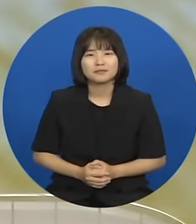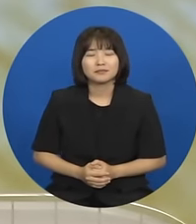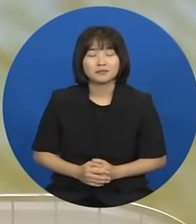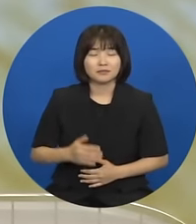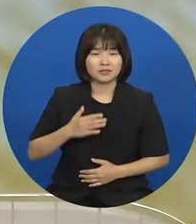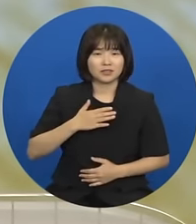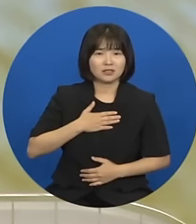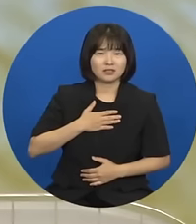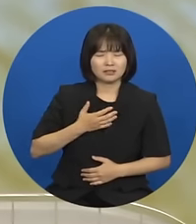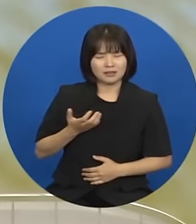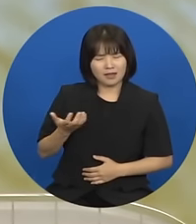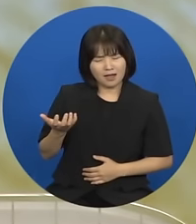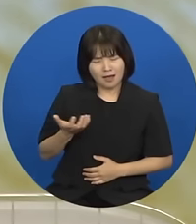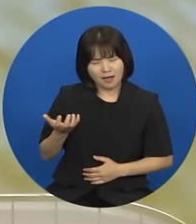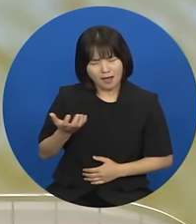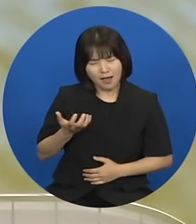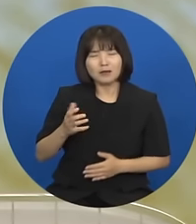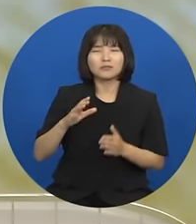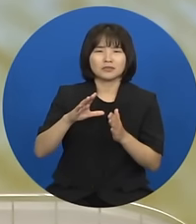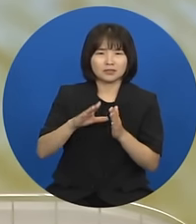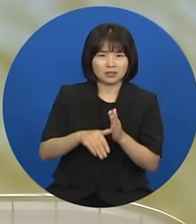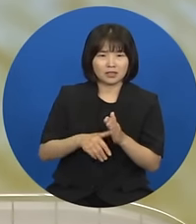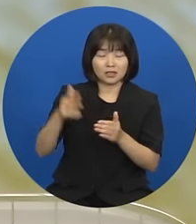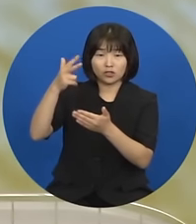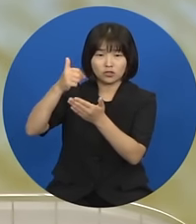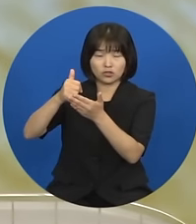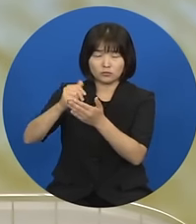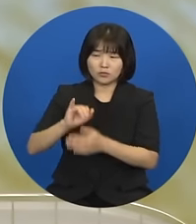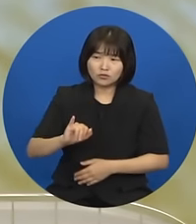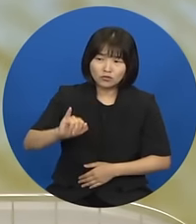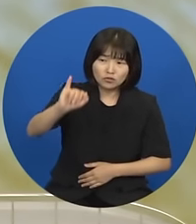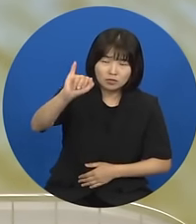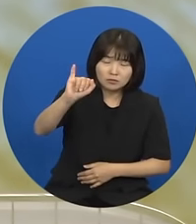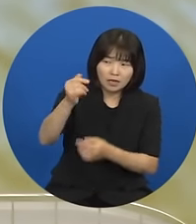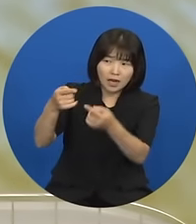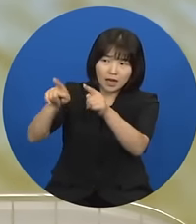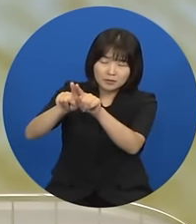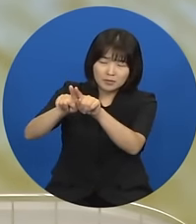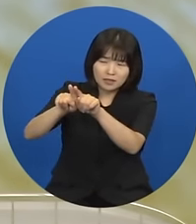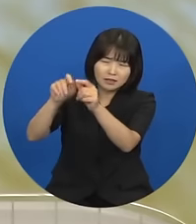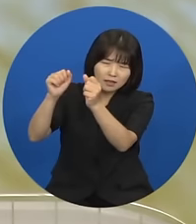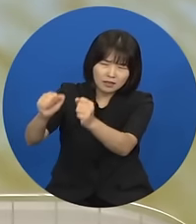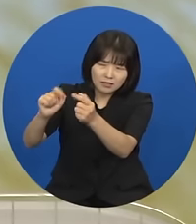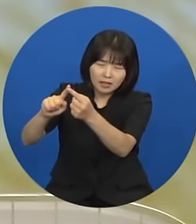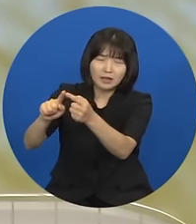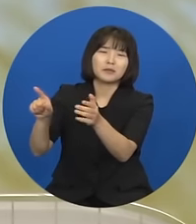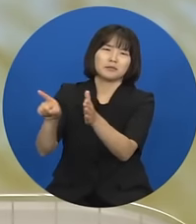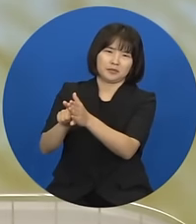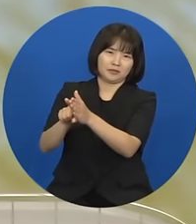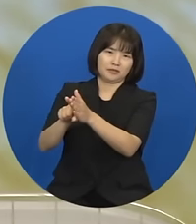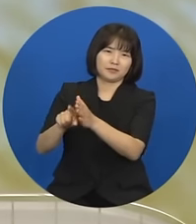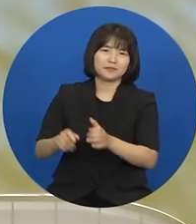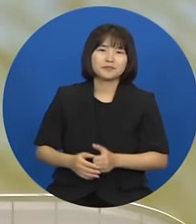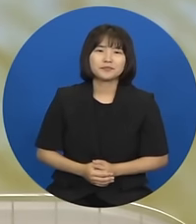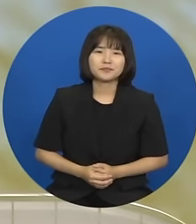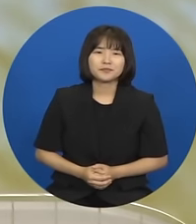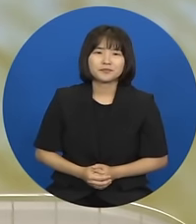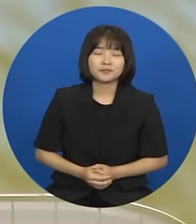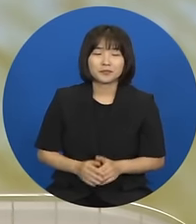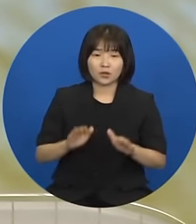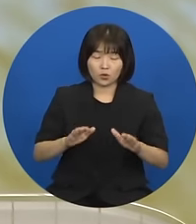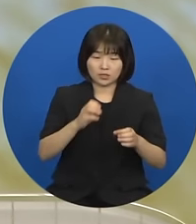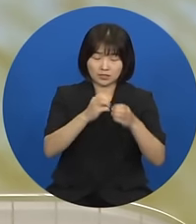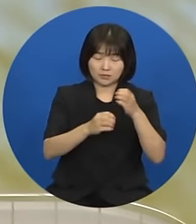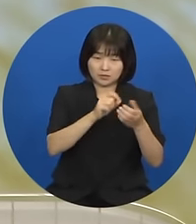그 아픔의 순간에 주님이 우리 누님과 함께하고 계셨다고 믿습니다. 오늘의